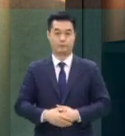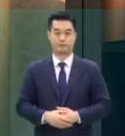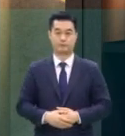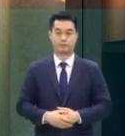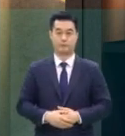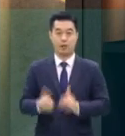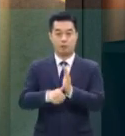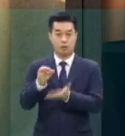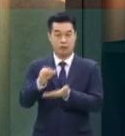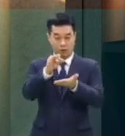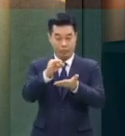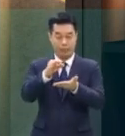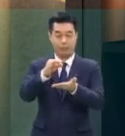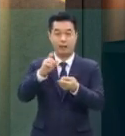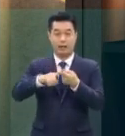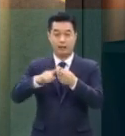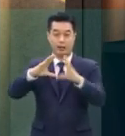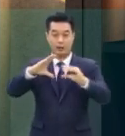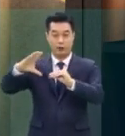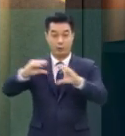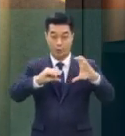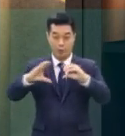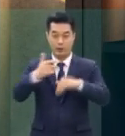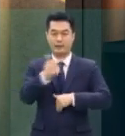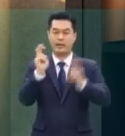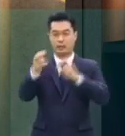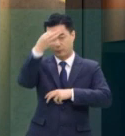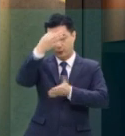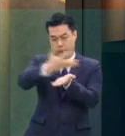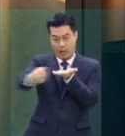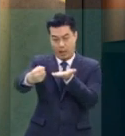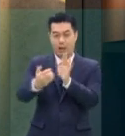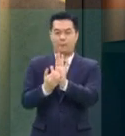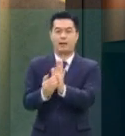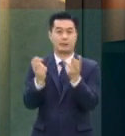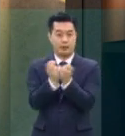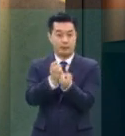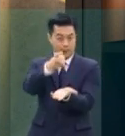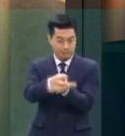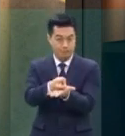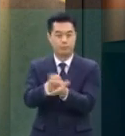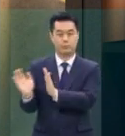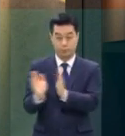납품단가 연동제 대기업 의 기술 탈취 방지를 위한 제도를 마련하겠습니다